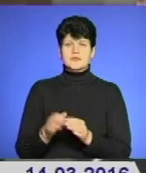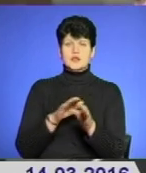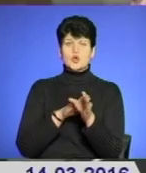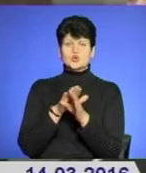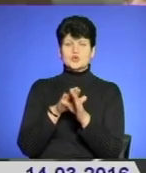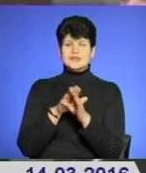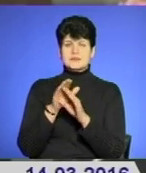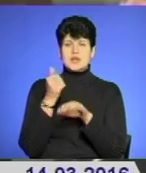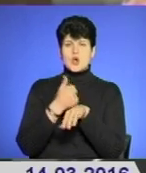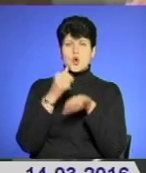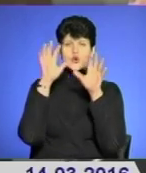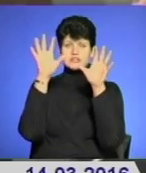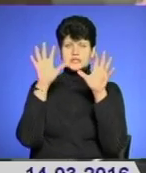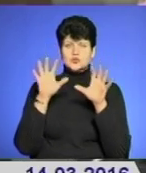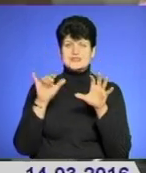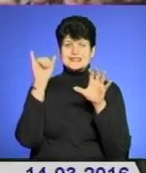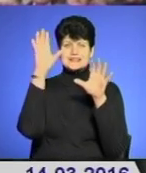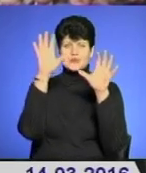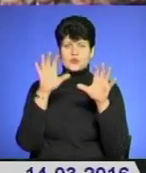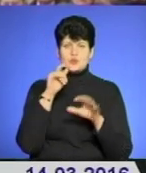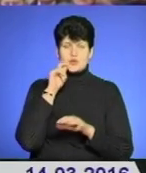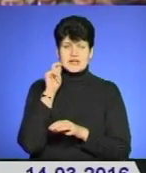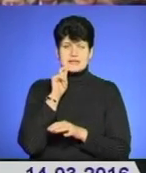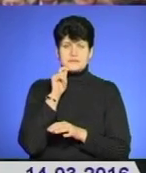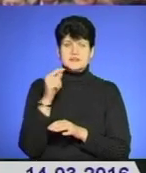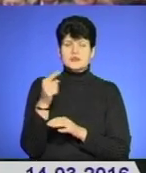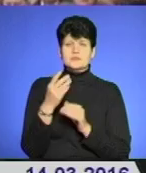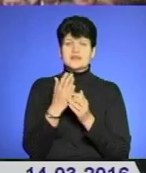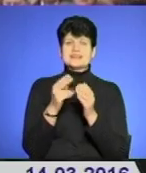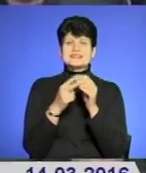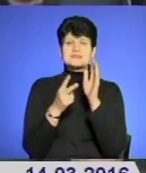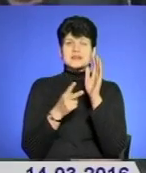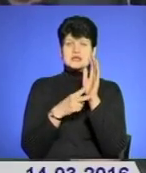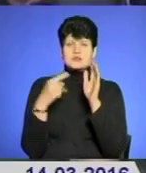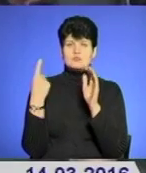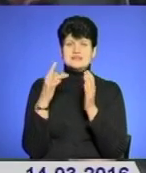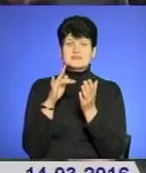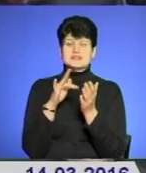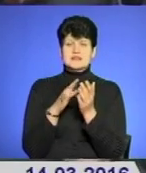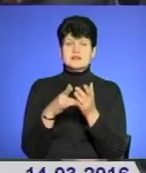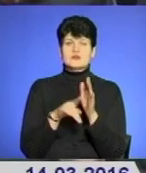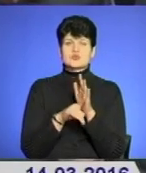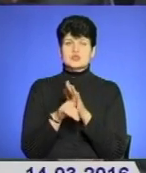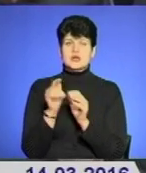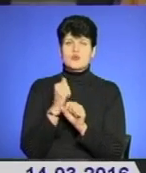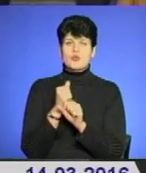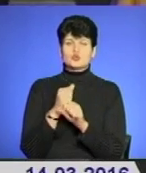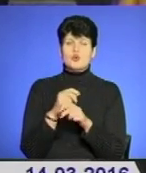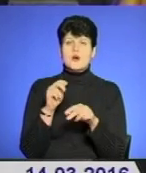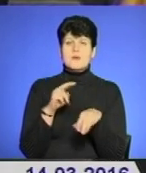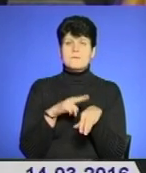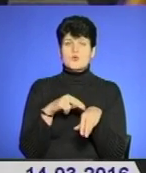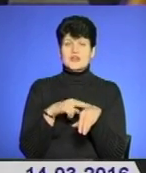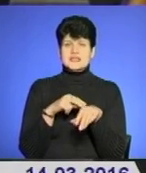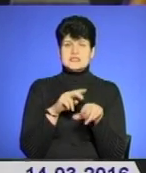Дотримуватися Конституції та законів України. Тернопіль став 17-м обласним центром, де розпочала роботу патрульна поліція. На